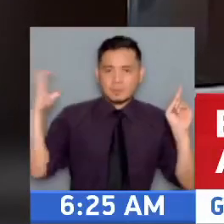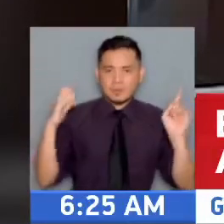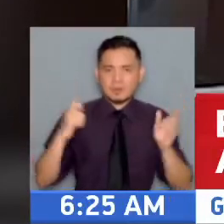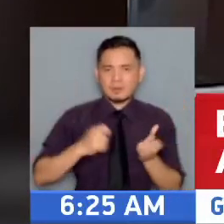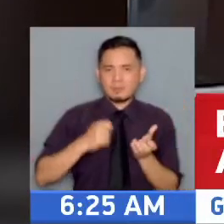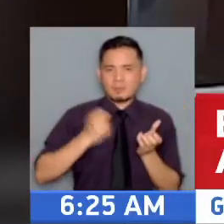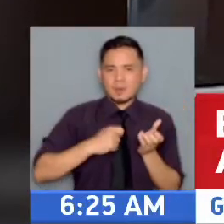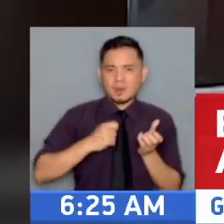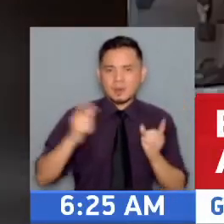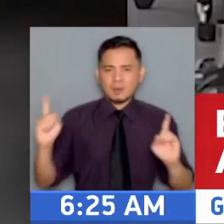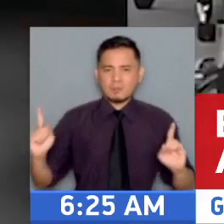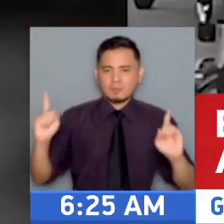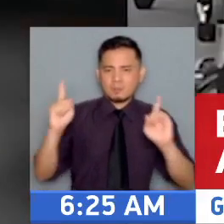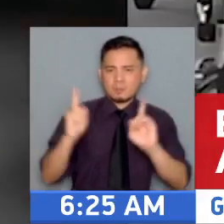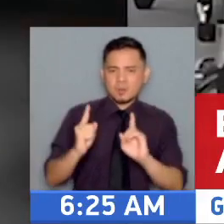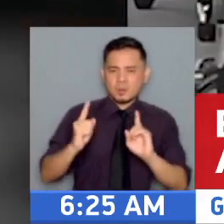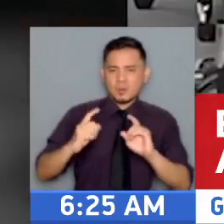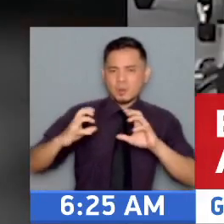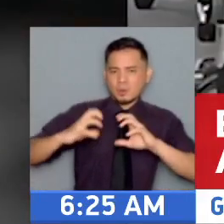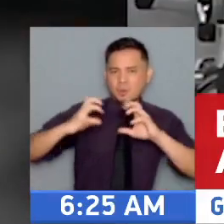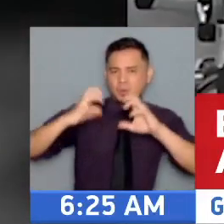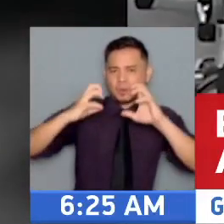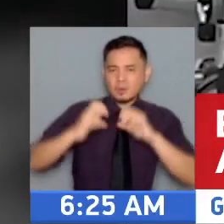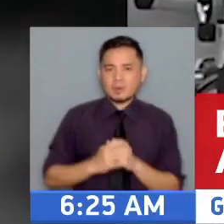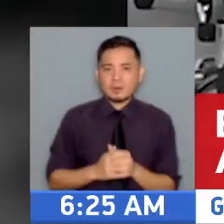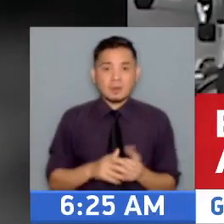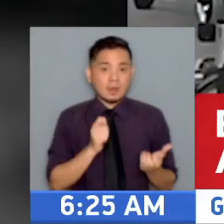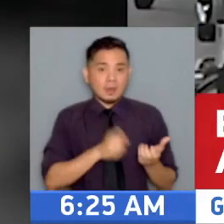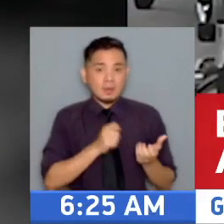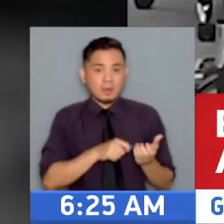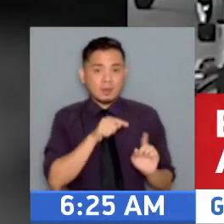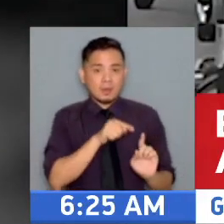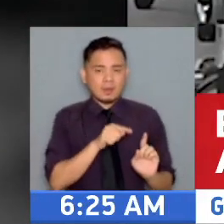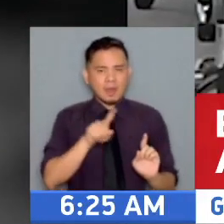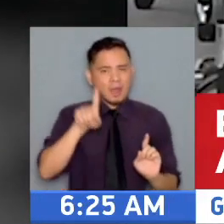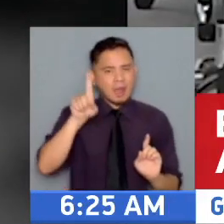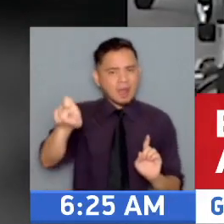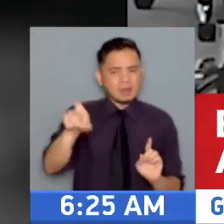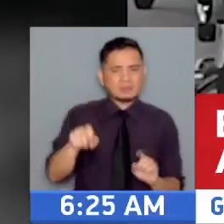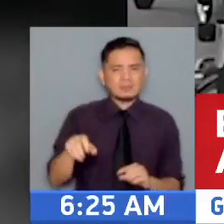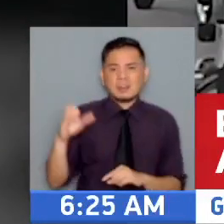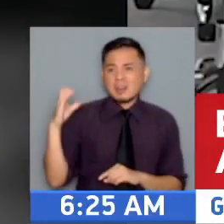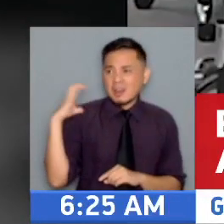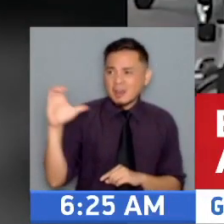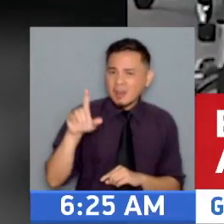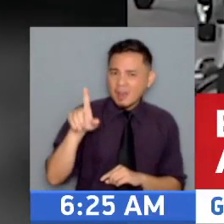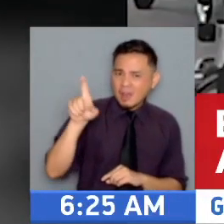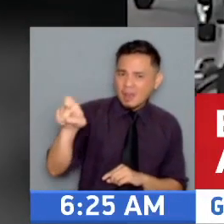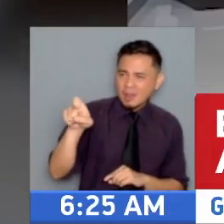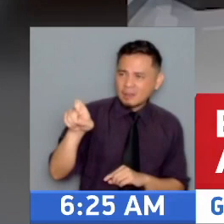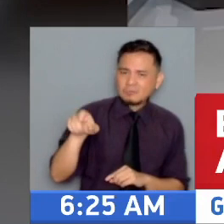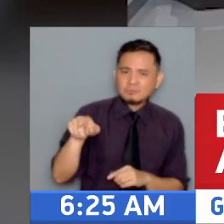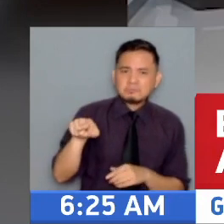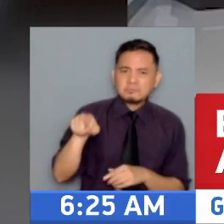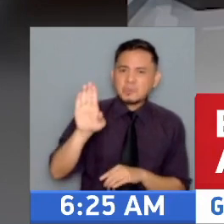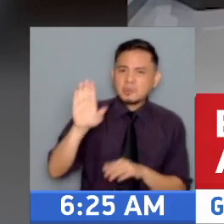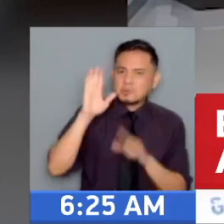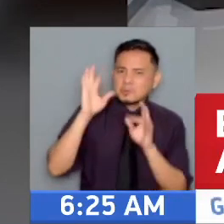Nangyari yan ng questionin ni Kagawad Henry Dacer ang isang desisyon ni Kapitan Rexy Tinampay. Nagsagutan ng dalawa